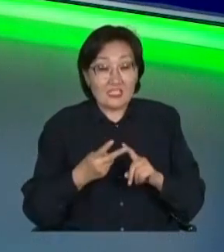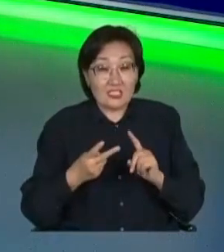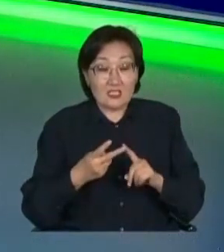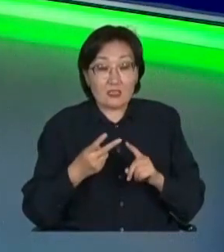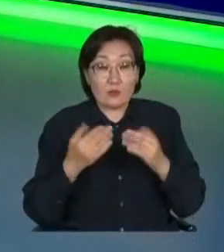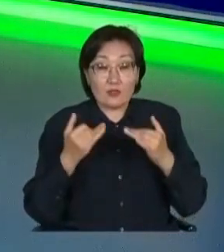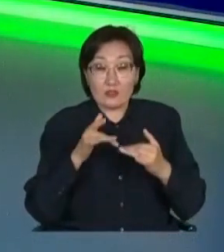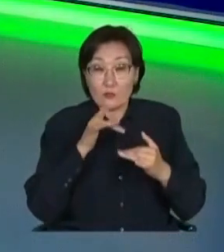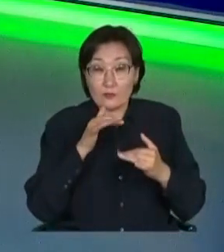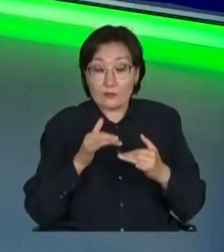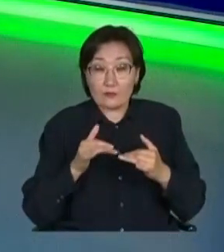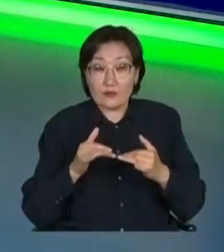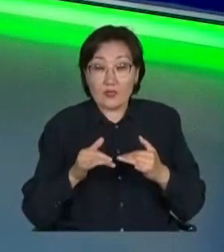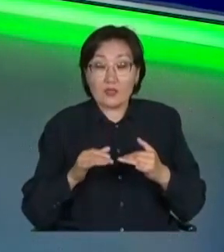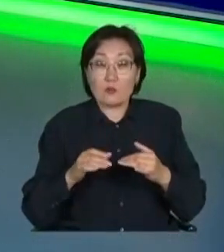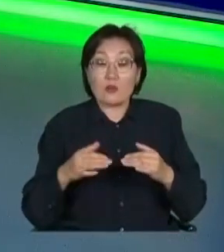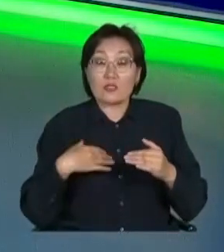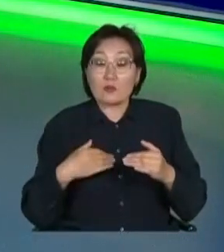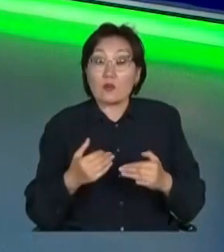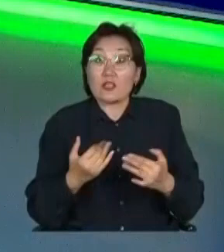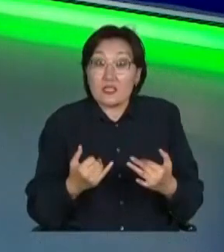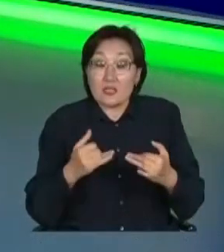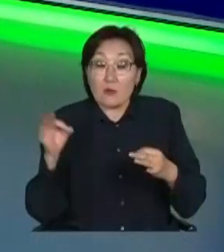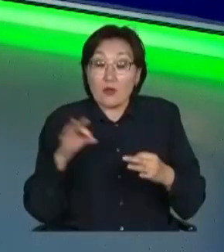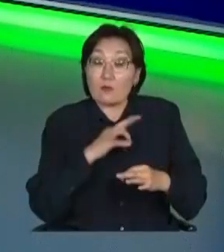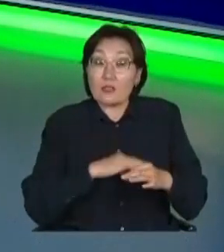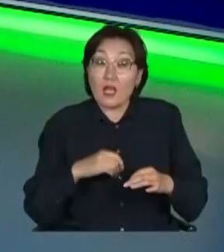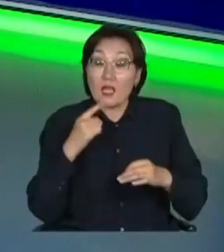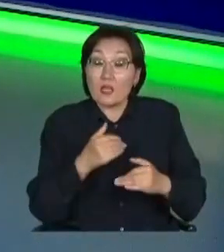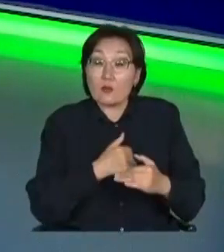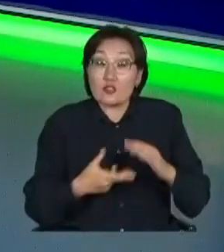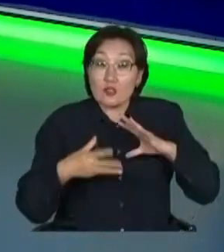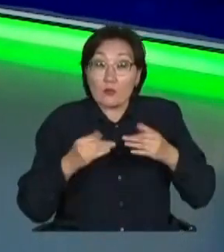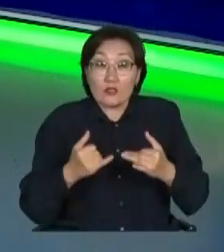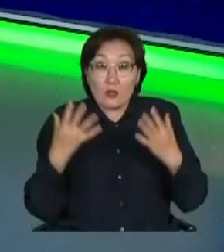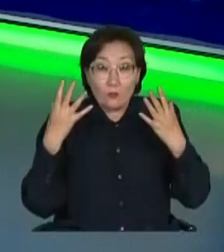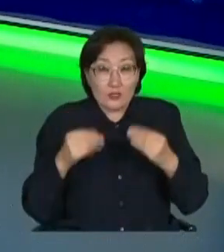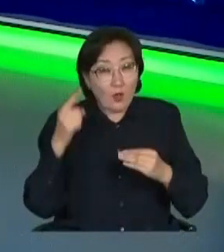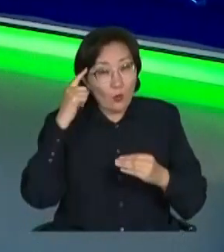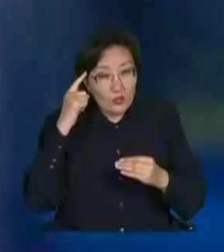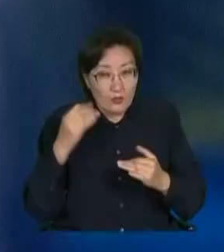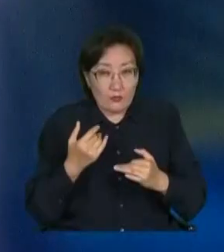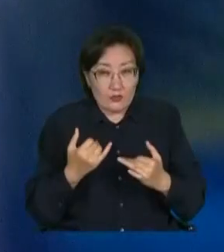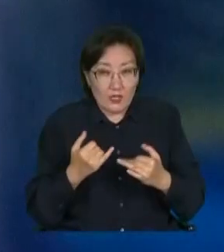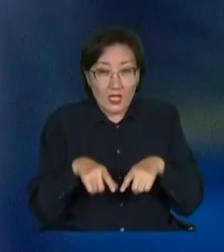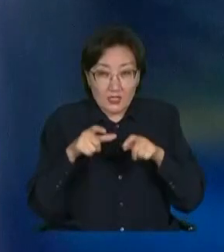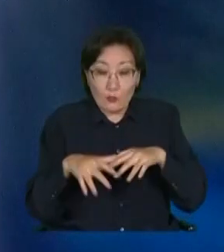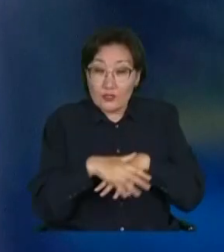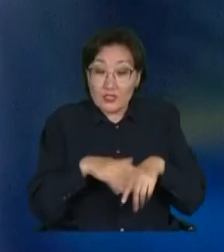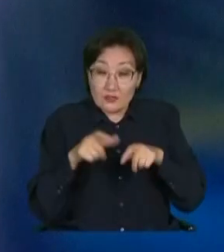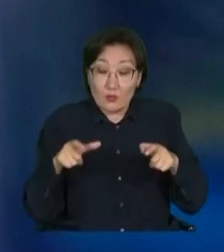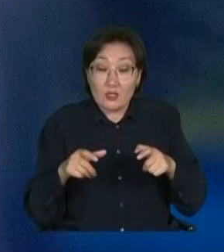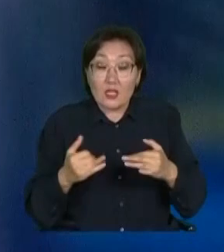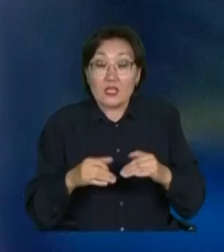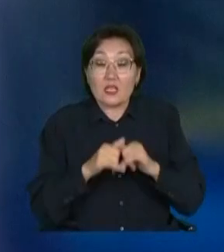мына қазіргі кезде бүгін осы студияны пайдаланып бір айтқым келіп отыр. Жалпы біз бүгінгі күнді ғана ойлаймыз да осы азаматтар. Бұл жаңа мен айтып